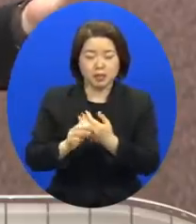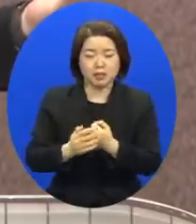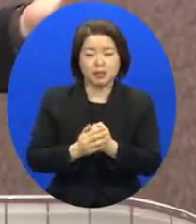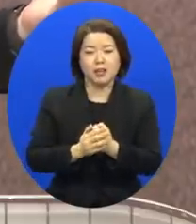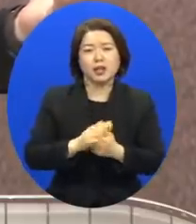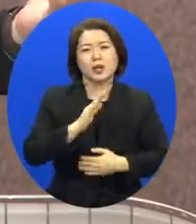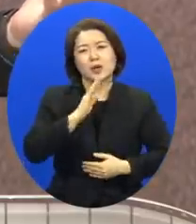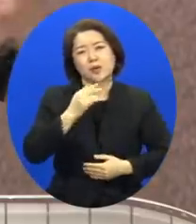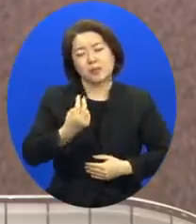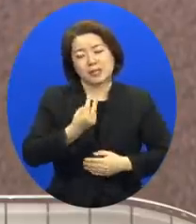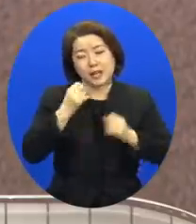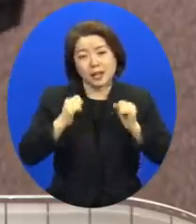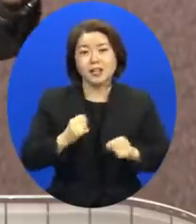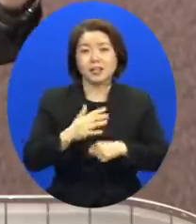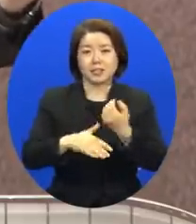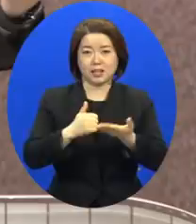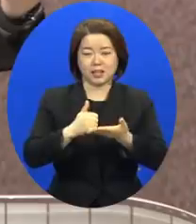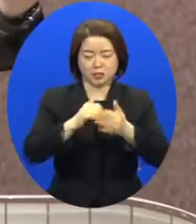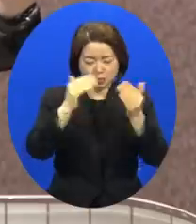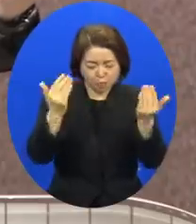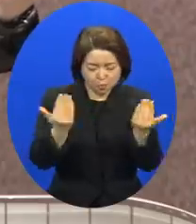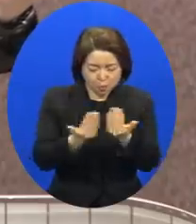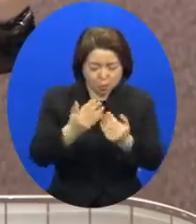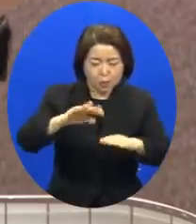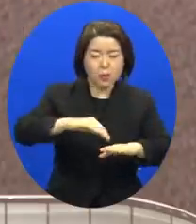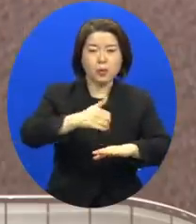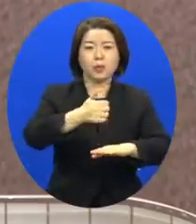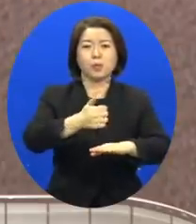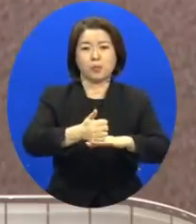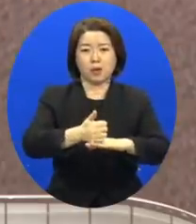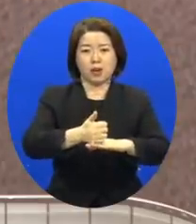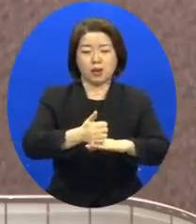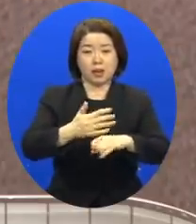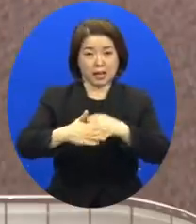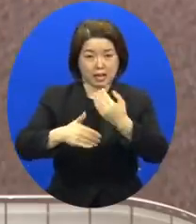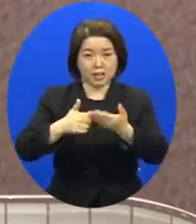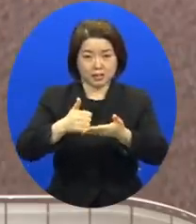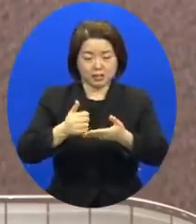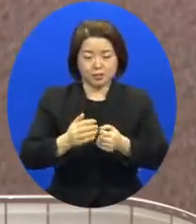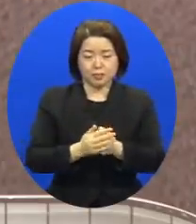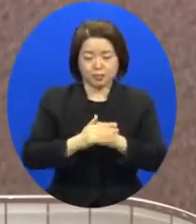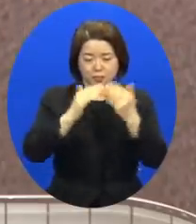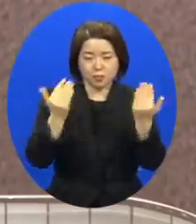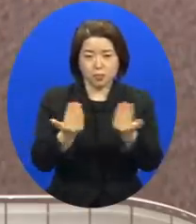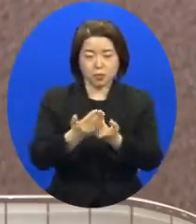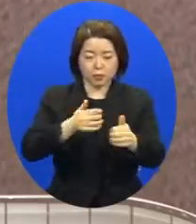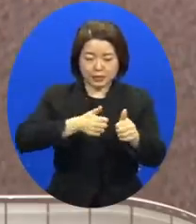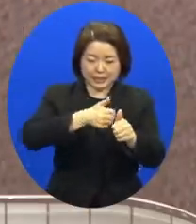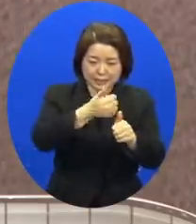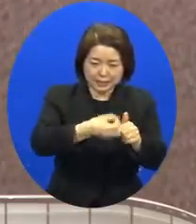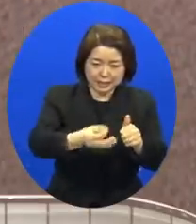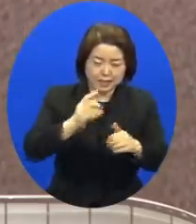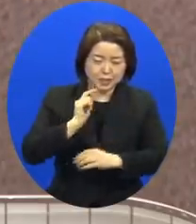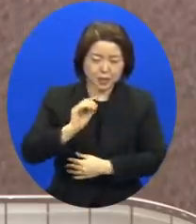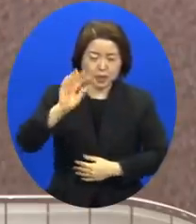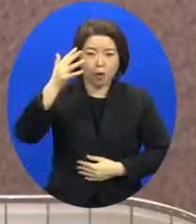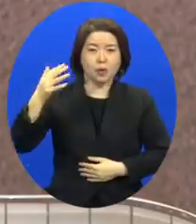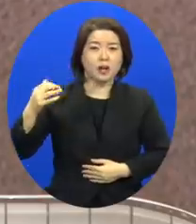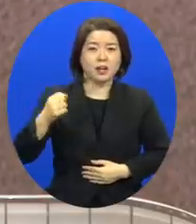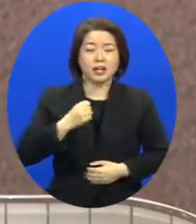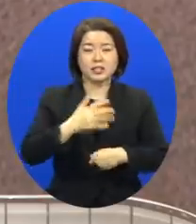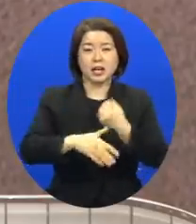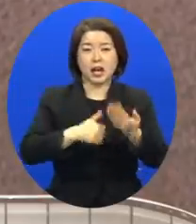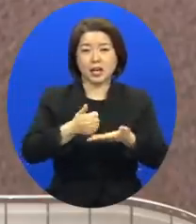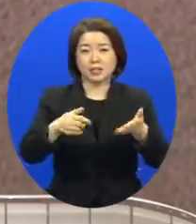계신 하나님 만왕의 왕 모든 승리의 영광을 가지고 계신 하나님을 정말 믿는다면